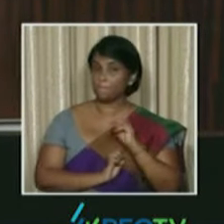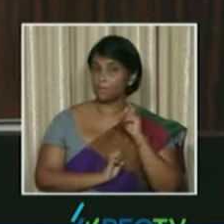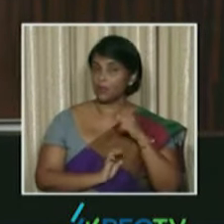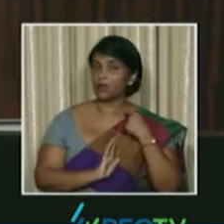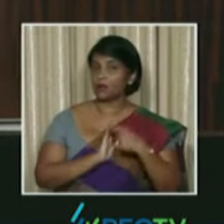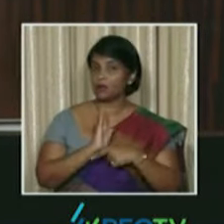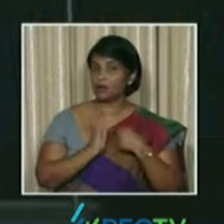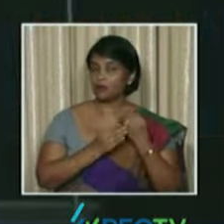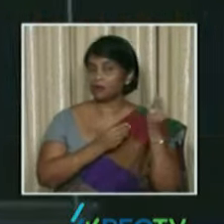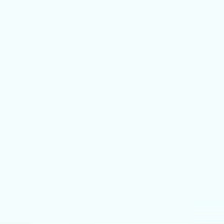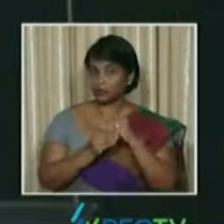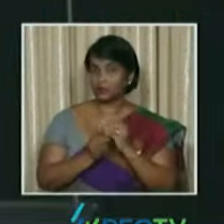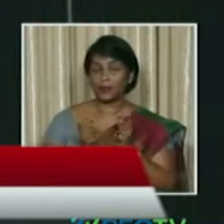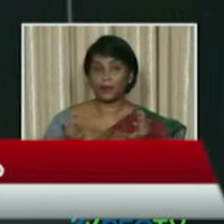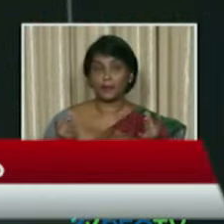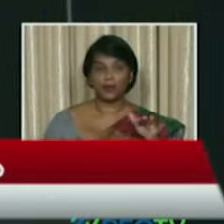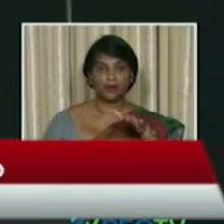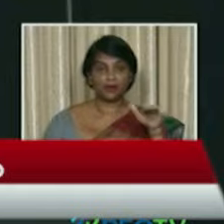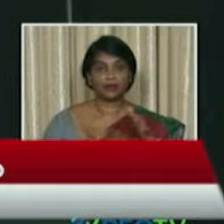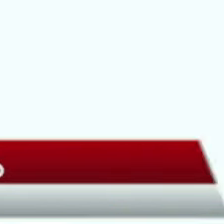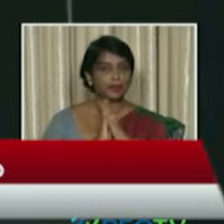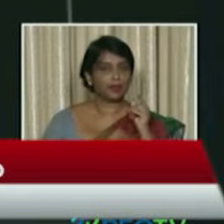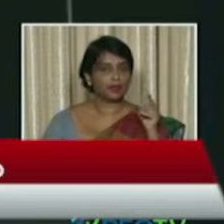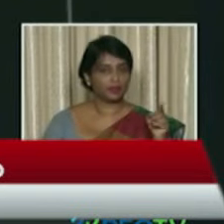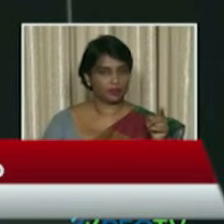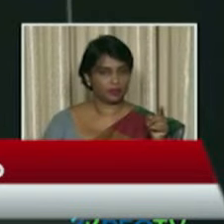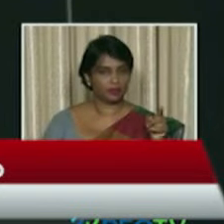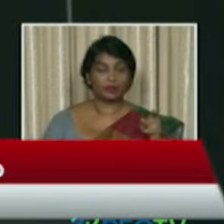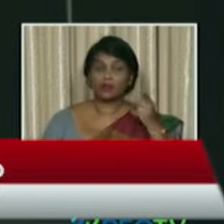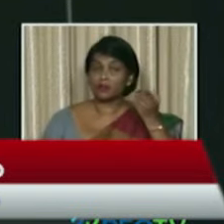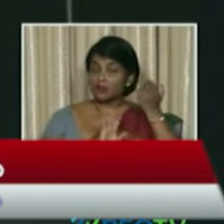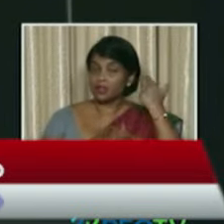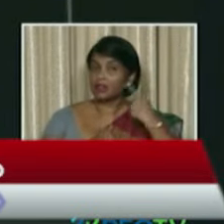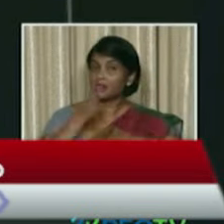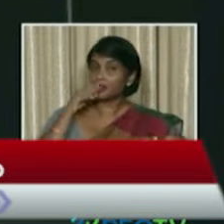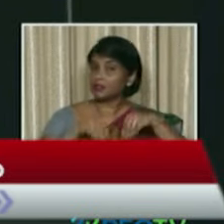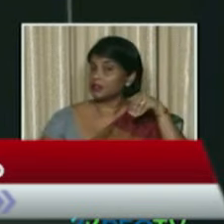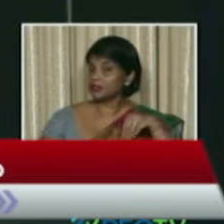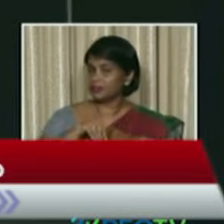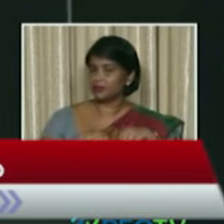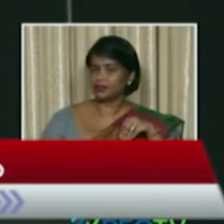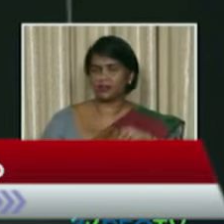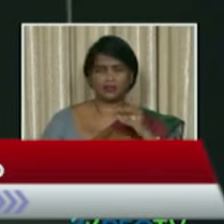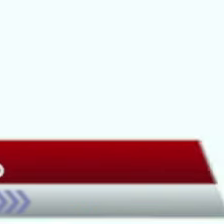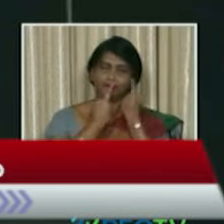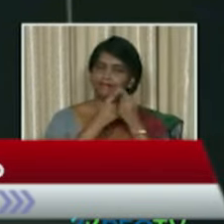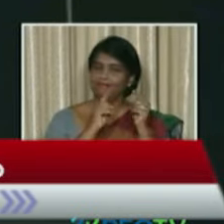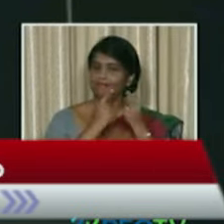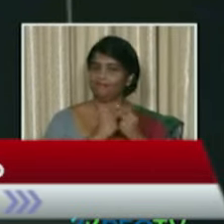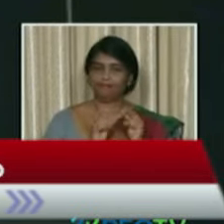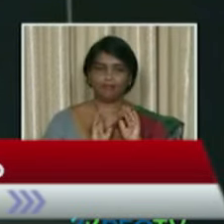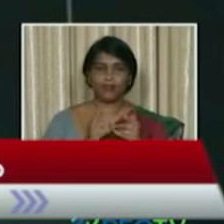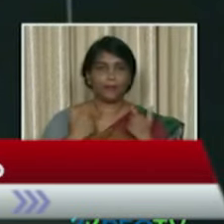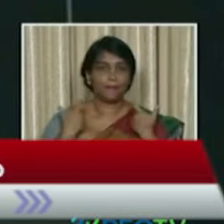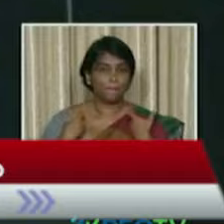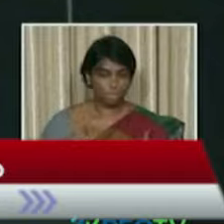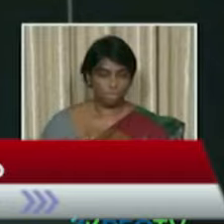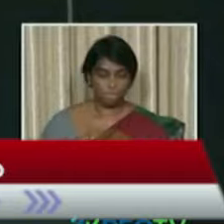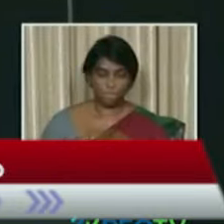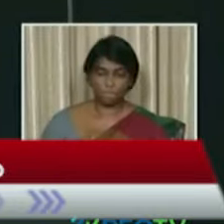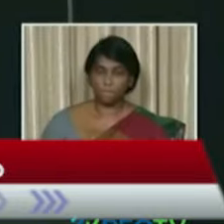ලංකාවට වැඩම කළ පින්බිම මිහින්තලේ පුදබිම එදා දේශපාලනික වශයෙන් මොන මතිමතාන්තර තිබ්බත් මහින්ද